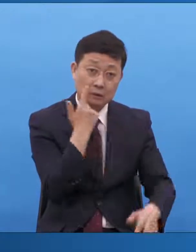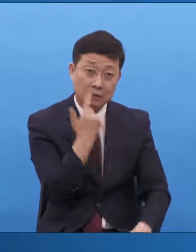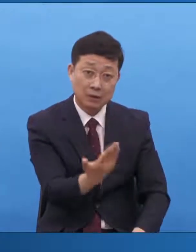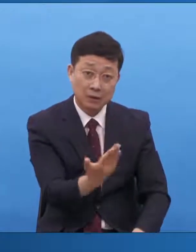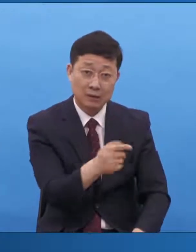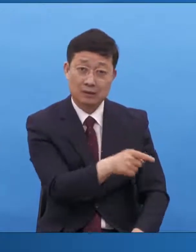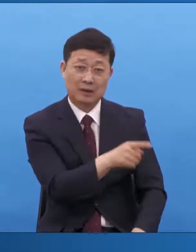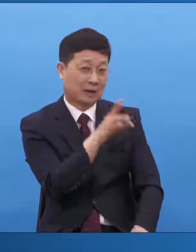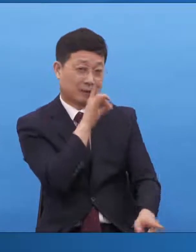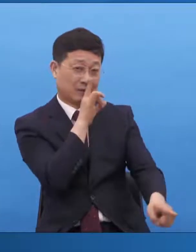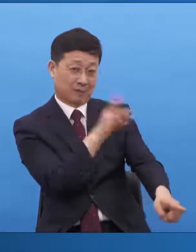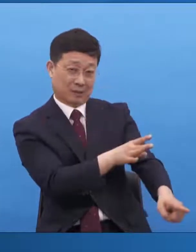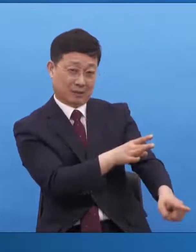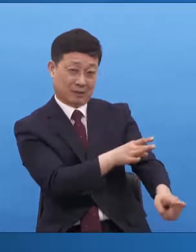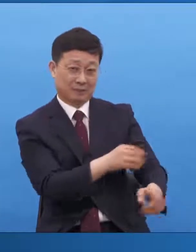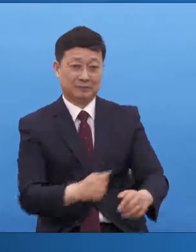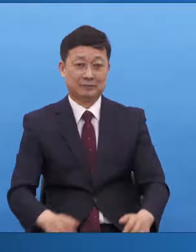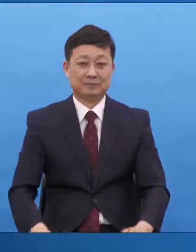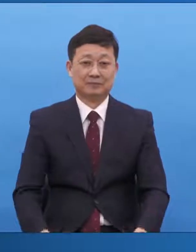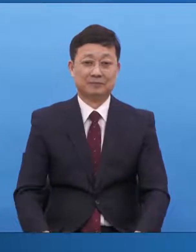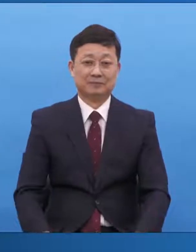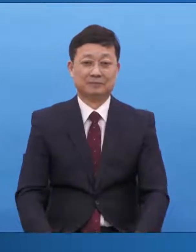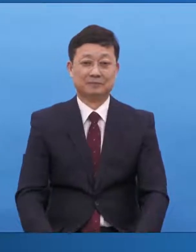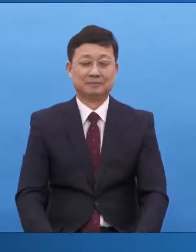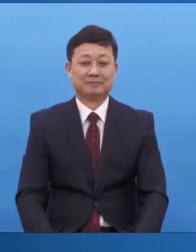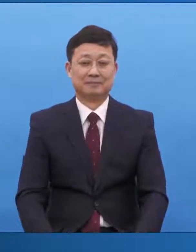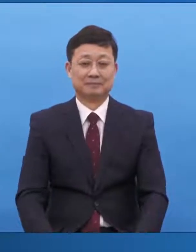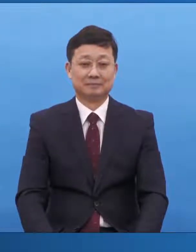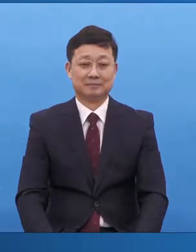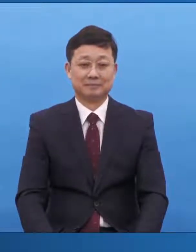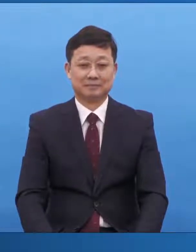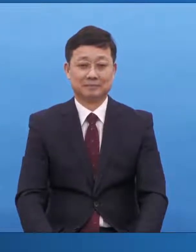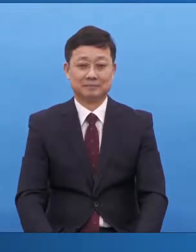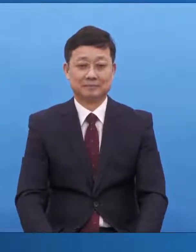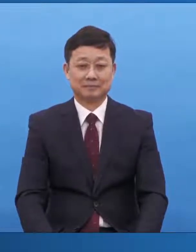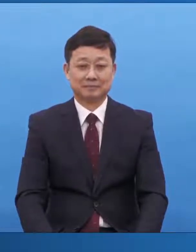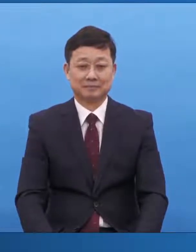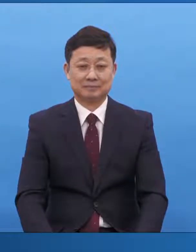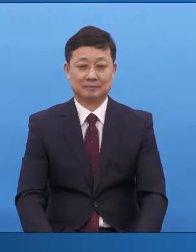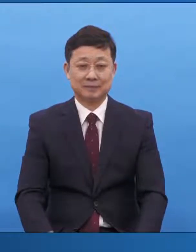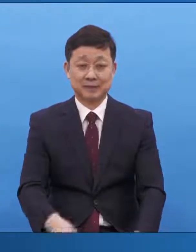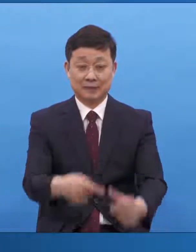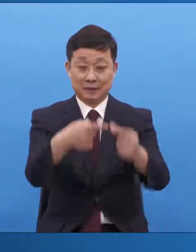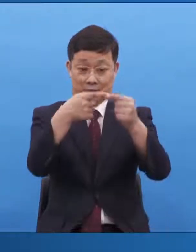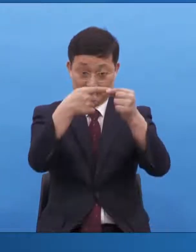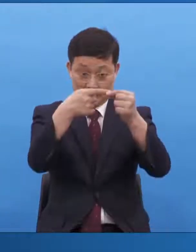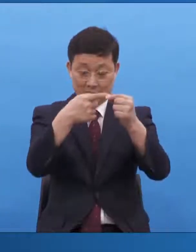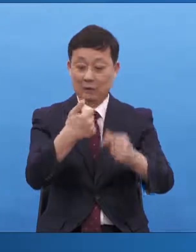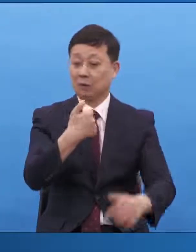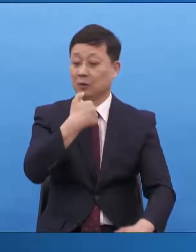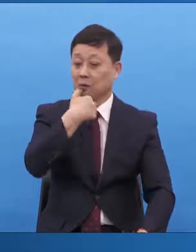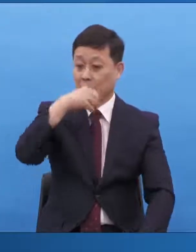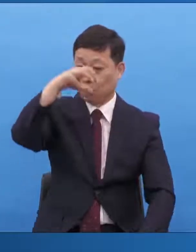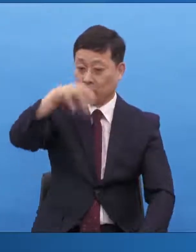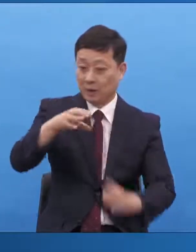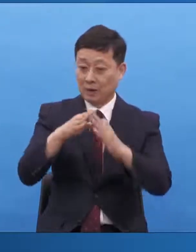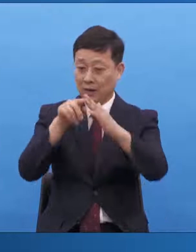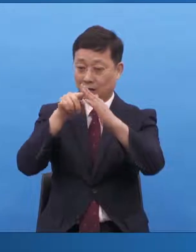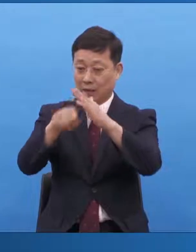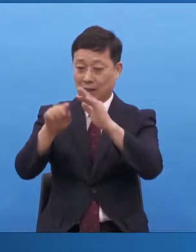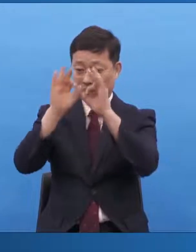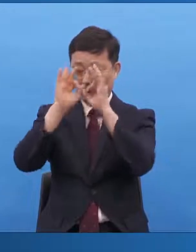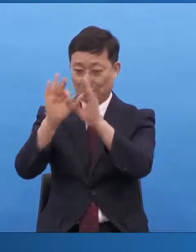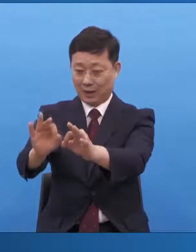me. No. 여기서 참고해야 될 게 있어요. There's something we must keep in mind in lecture one. 로마도 부활을 할 때